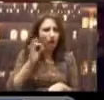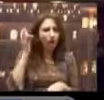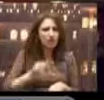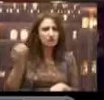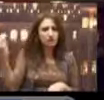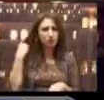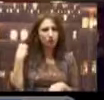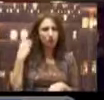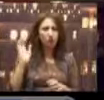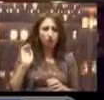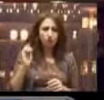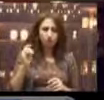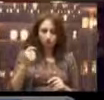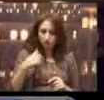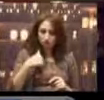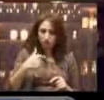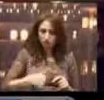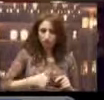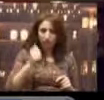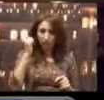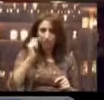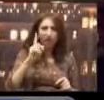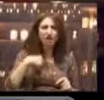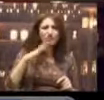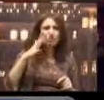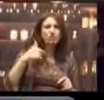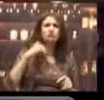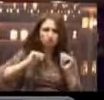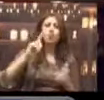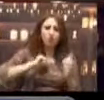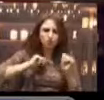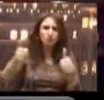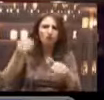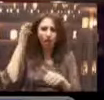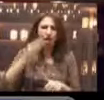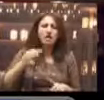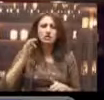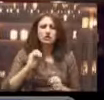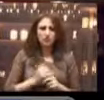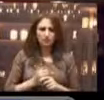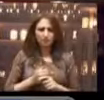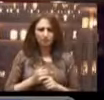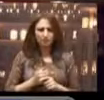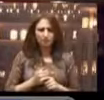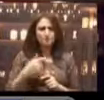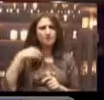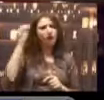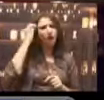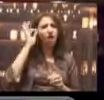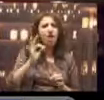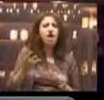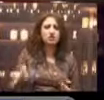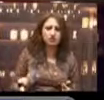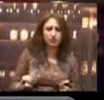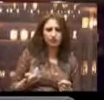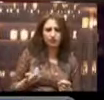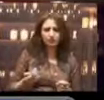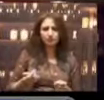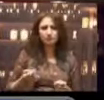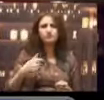ساعتها ان انا ما كانش عندي الجرأة ان انا اعمل ده يعني. فبس كان قرار لازم يتاخد، لان كان وقت